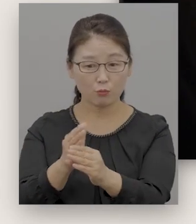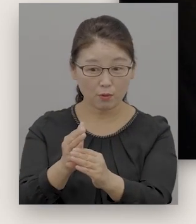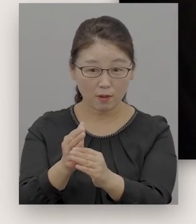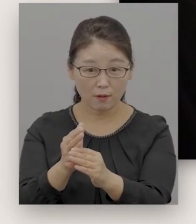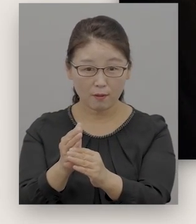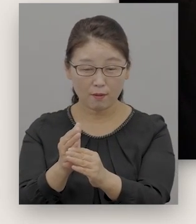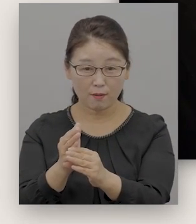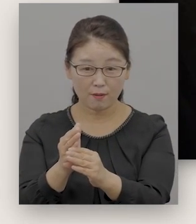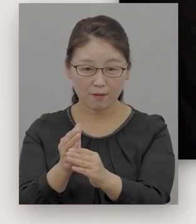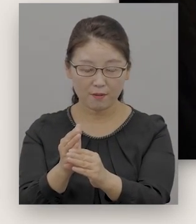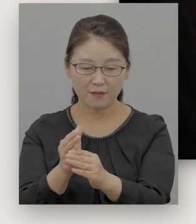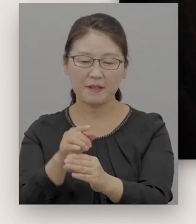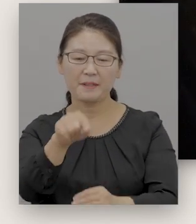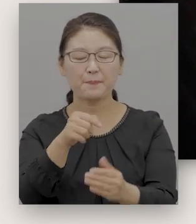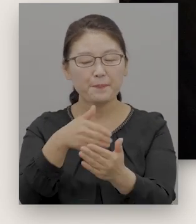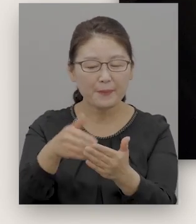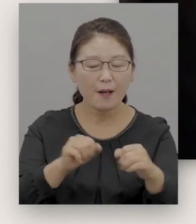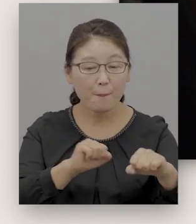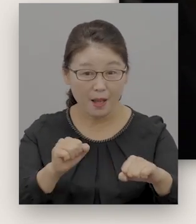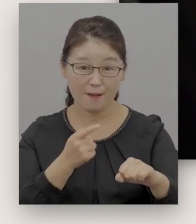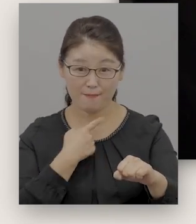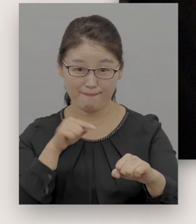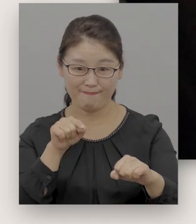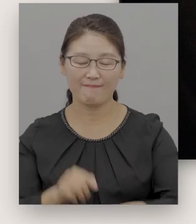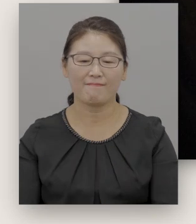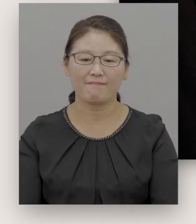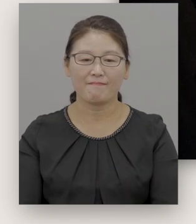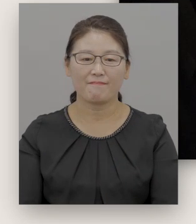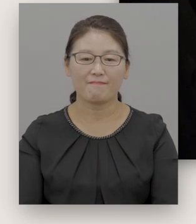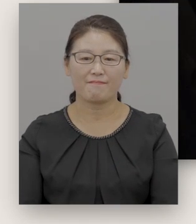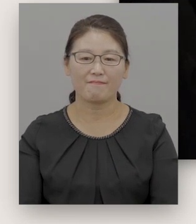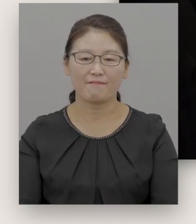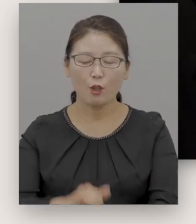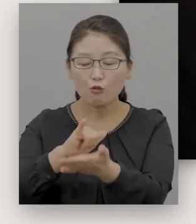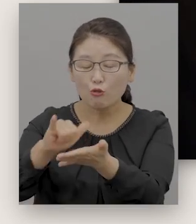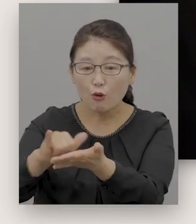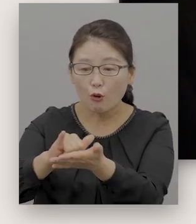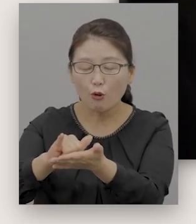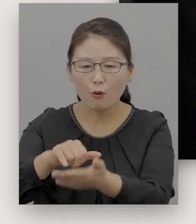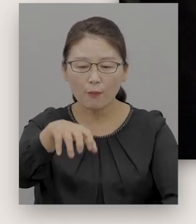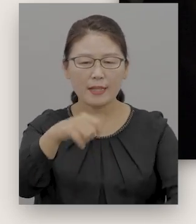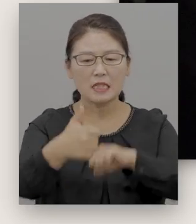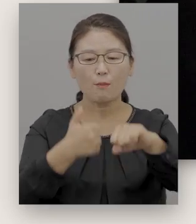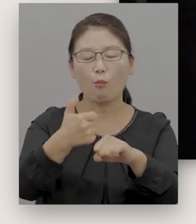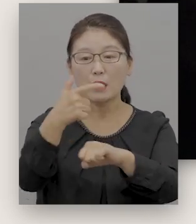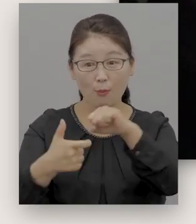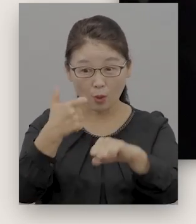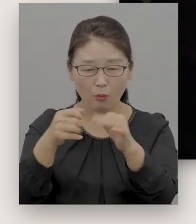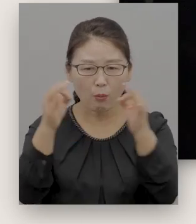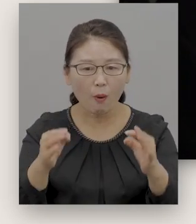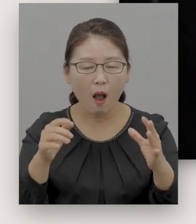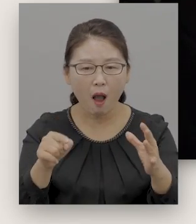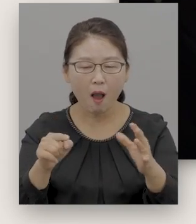뉴욕에 15년에 이주하고 나서 또 이제 파리를 다시 돌아오고 또 파리뿐만 아니라 뭐 아르헨티나라든지 다양한 여러 곳에 돌아다니게